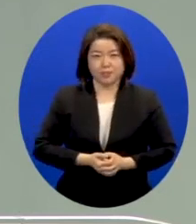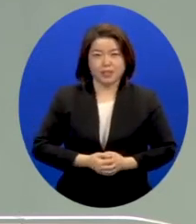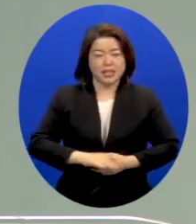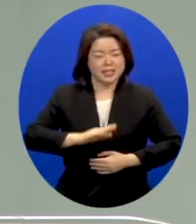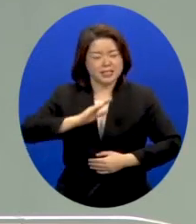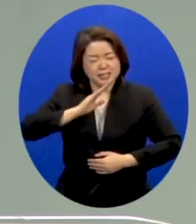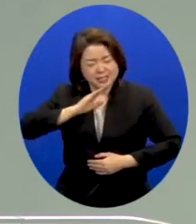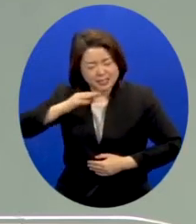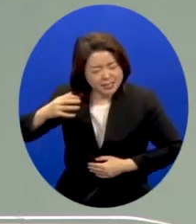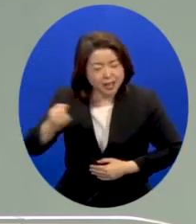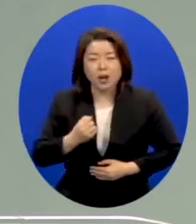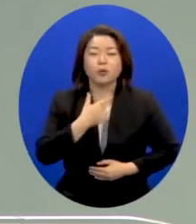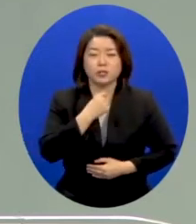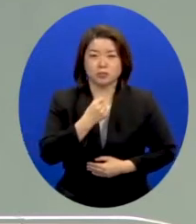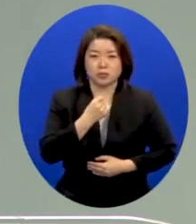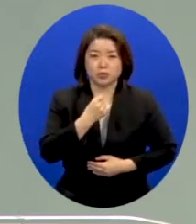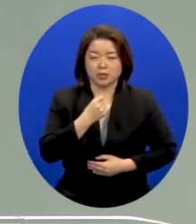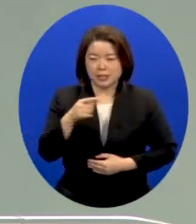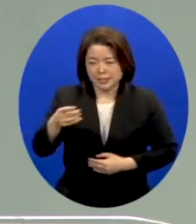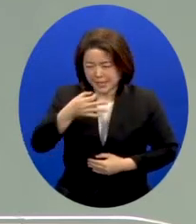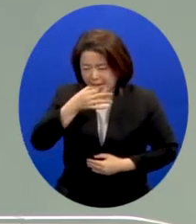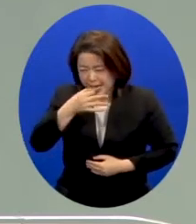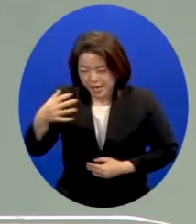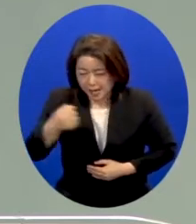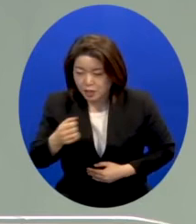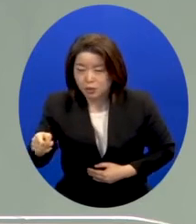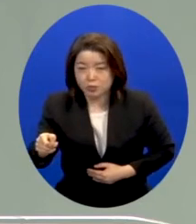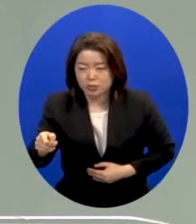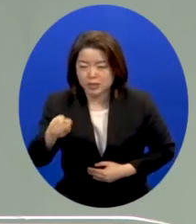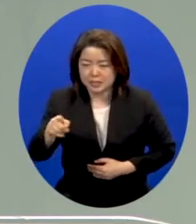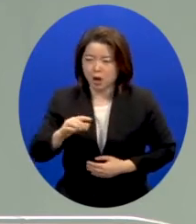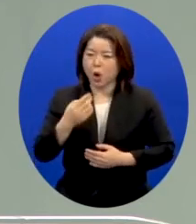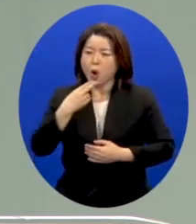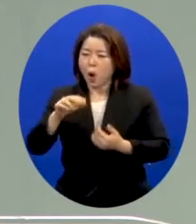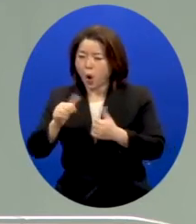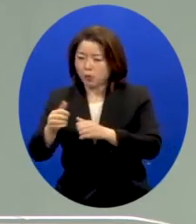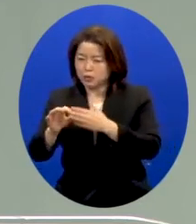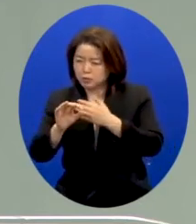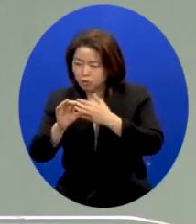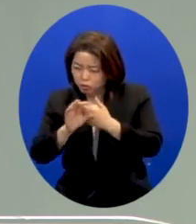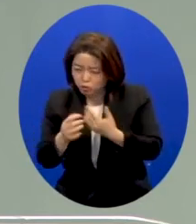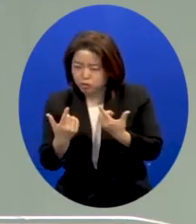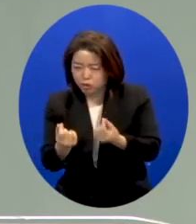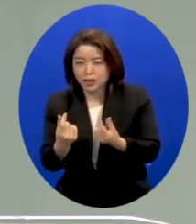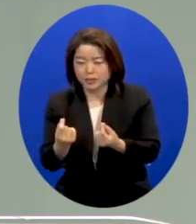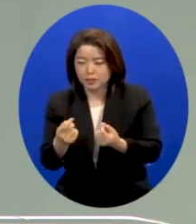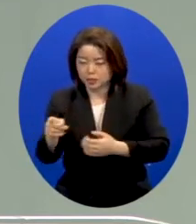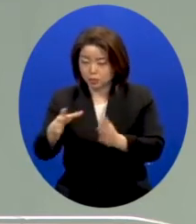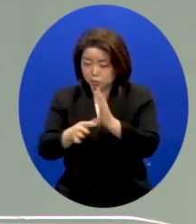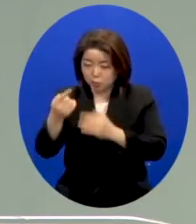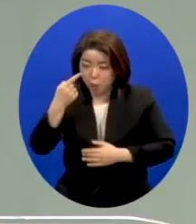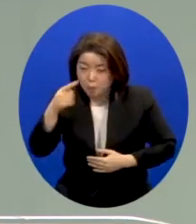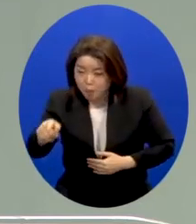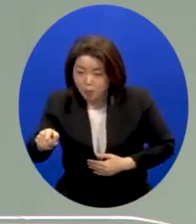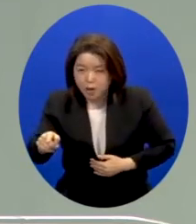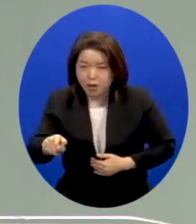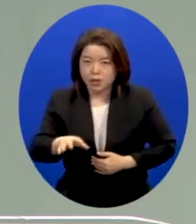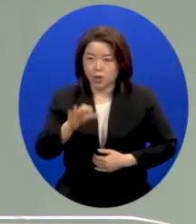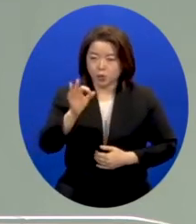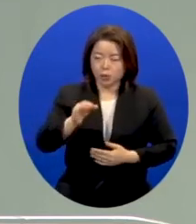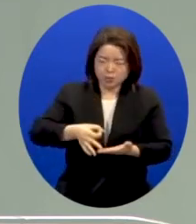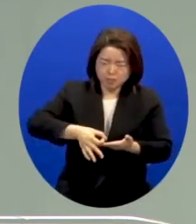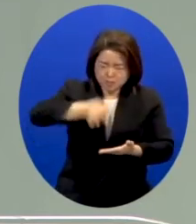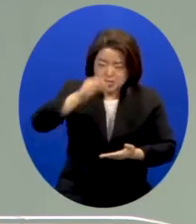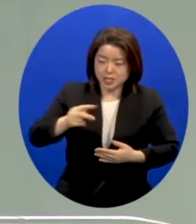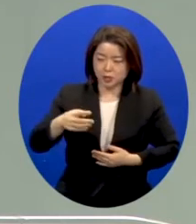정말 가지고 싶은 거 진짜 탐이 나는 거 그거 없으면 죽겠는 거 이런 것들을 보게 되면 어떤 돈을 지불하더라도